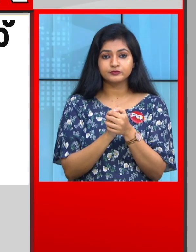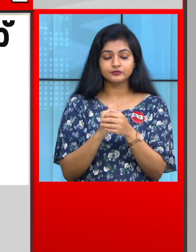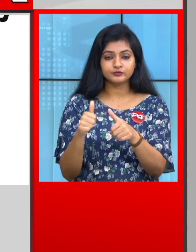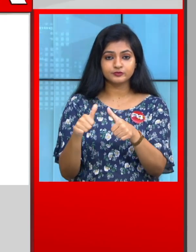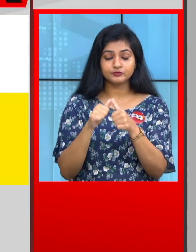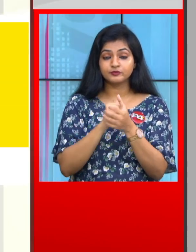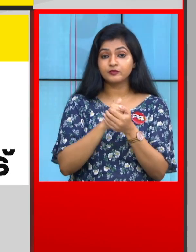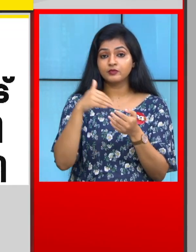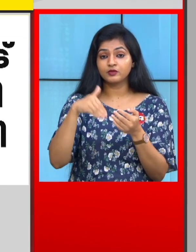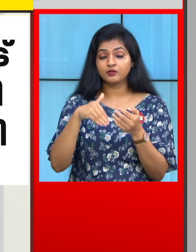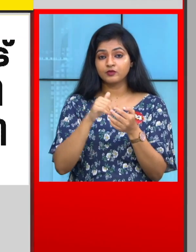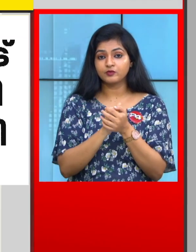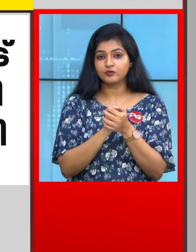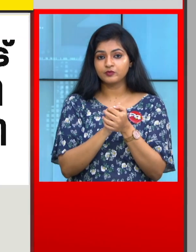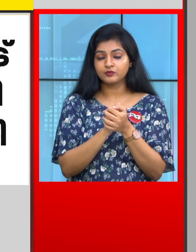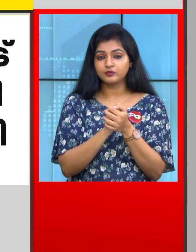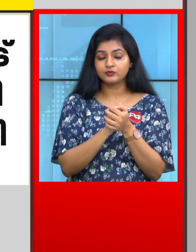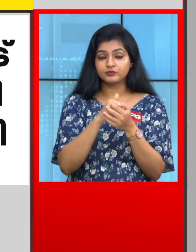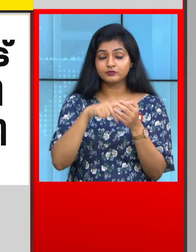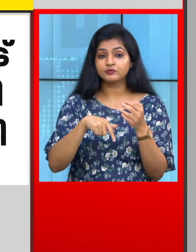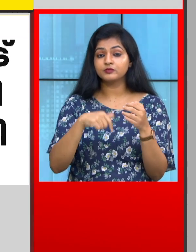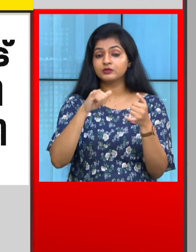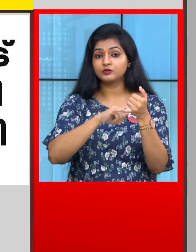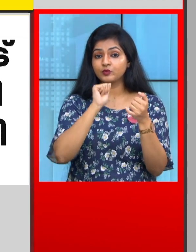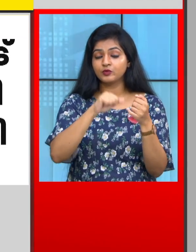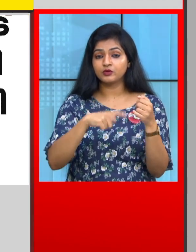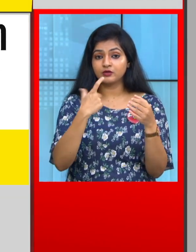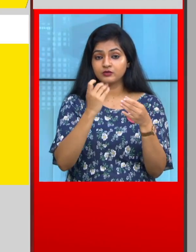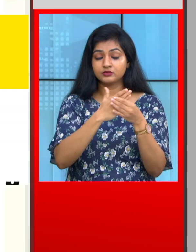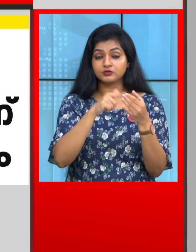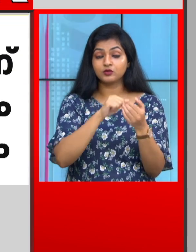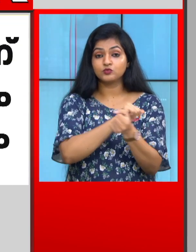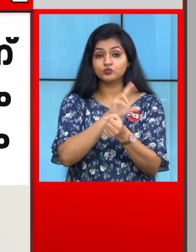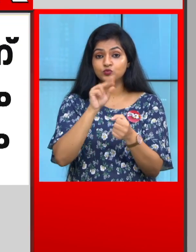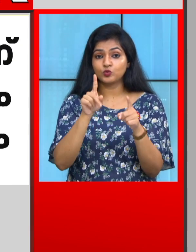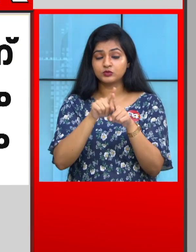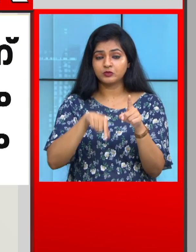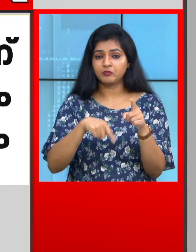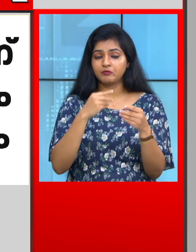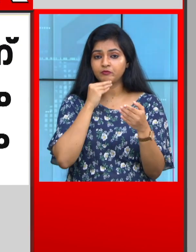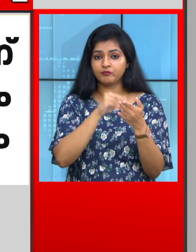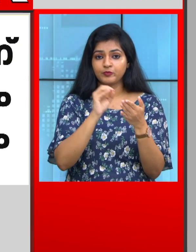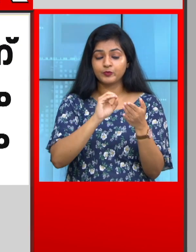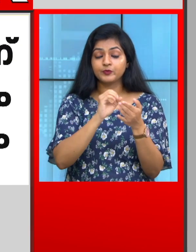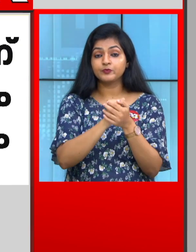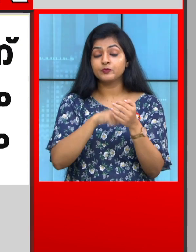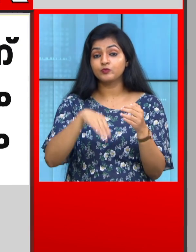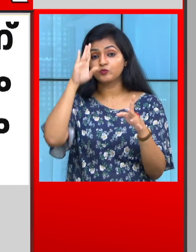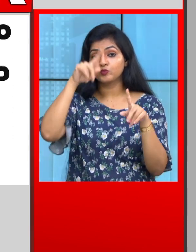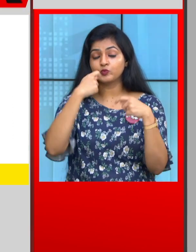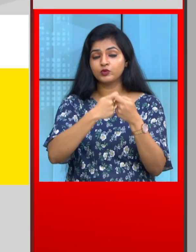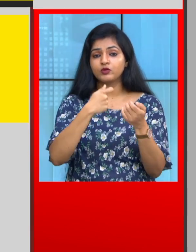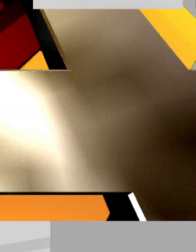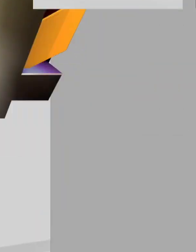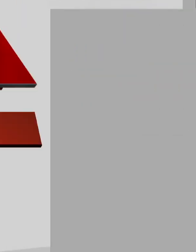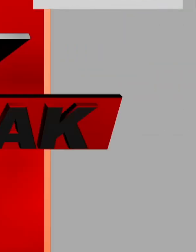നിലവിൽ ഈ സിദ്ദിഖിന്റെ കേസിൽ നോട്ട് ടു അറസ്റ്റ് ഇല്ല, നേരെ മറിച്ച് പോലീസിനോട് റിപ്പോർട്ട് തേടിയിരിക്കുകയാണ്. മ്യൂസിയം പോലീസ് രജിസ്റ്റർ